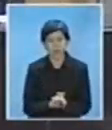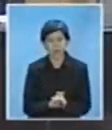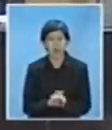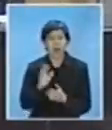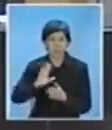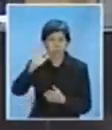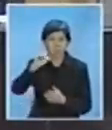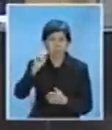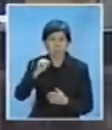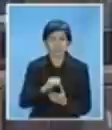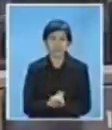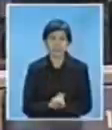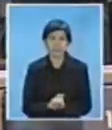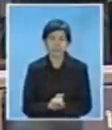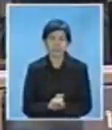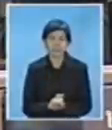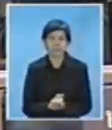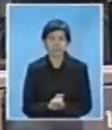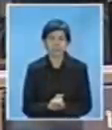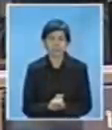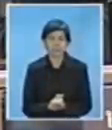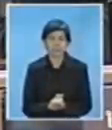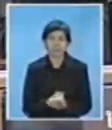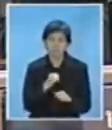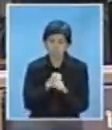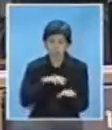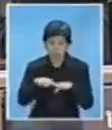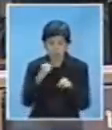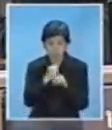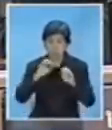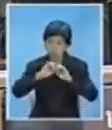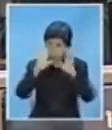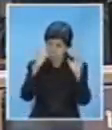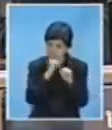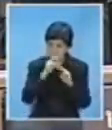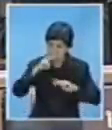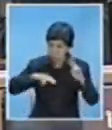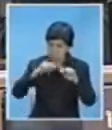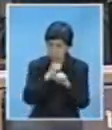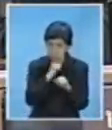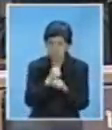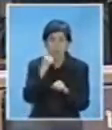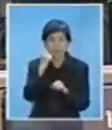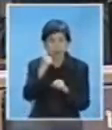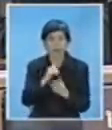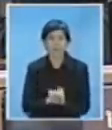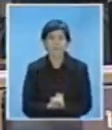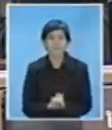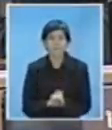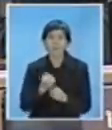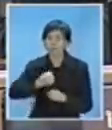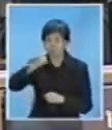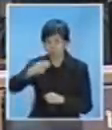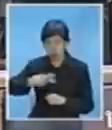กประท้วงเยอะค่ะนอกจากนี้กระบวนการก็จะต้องโปร่งใสและสามารถตรวจสอบได้ง่ายนะคะสองประเด็น